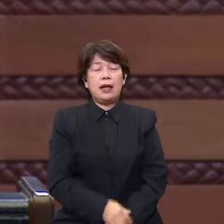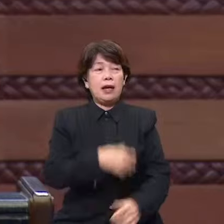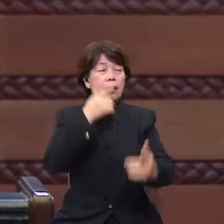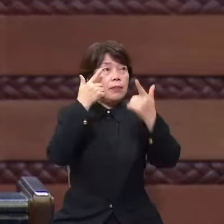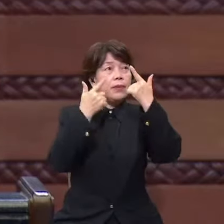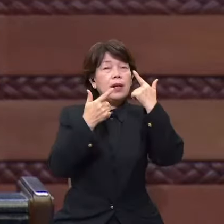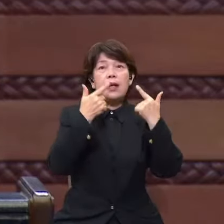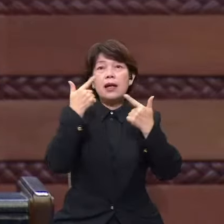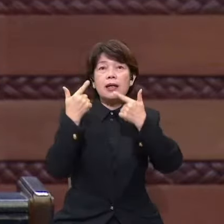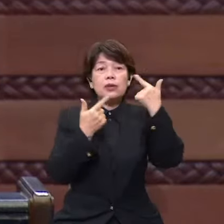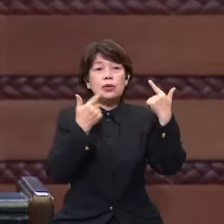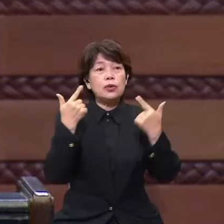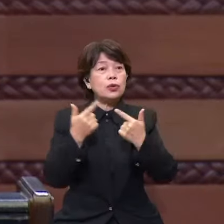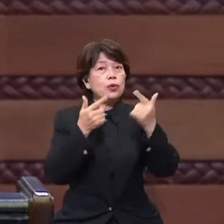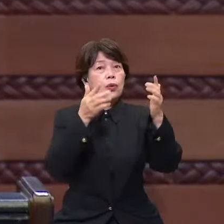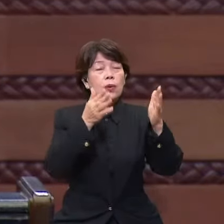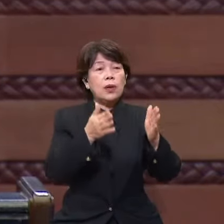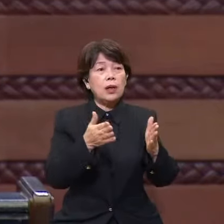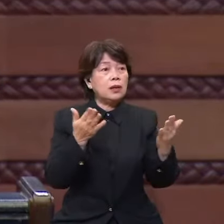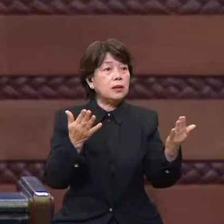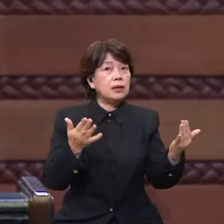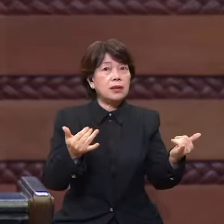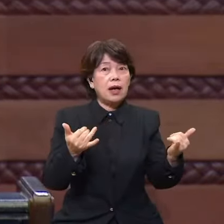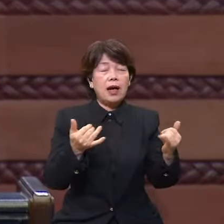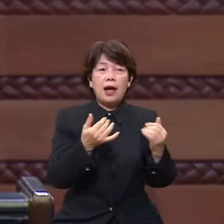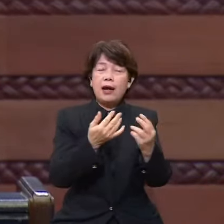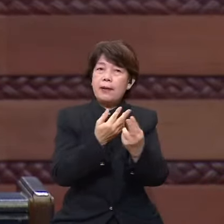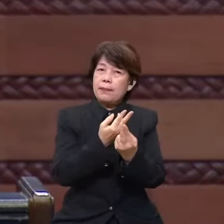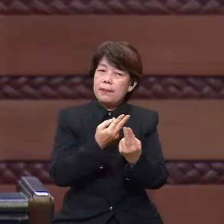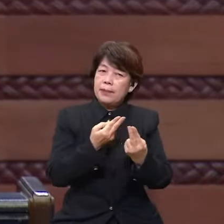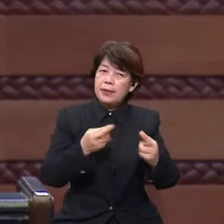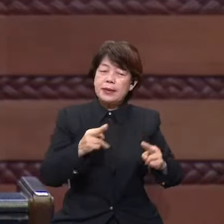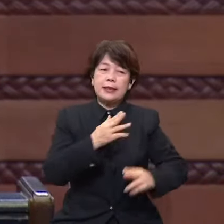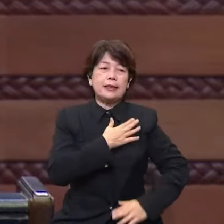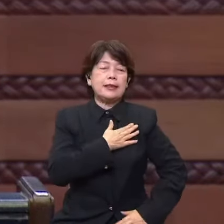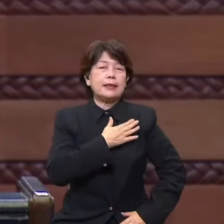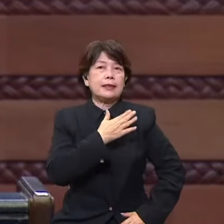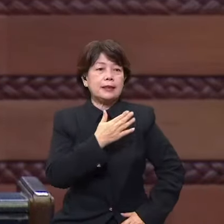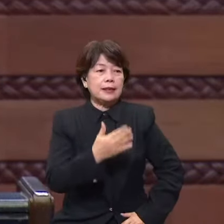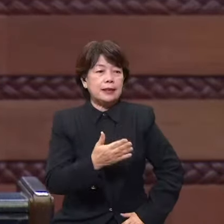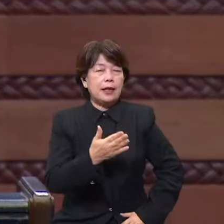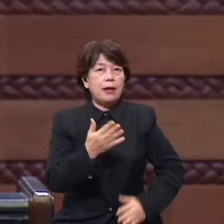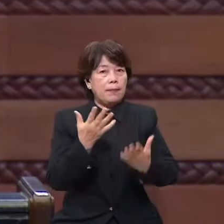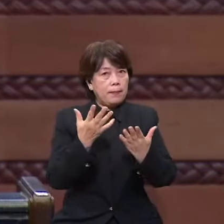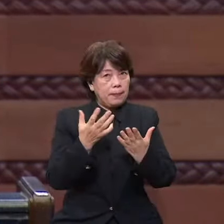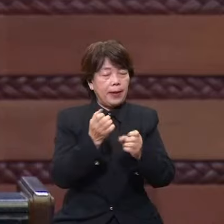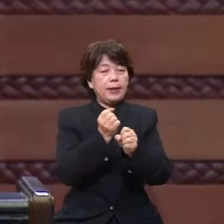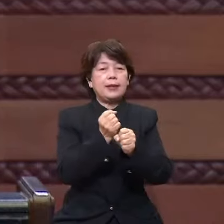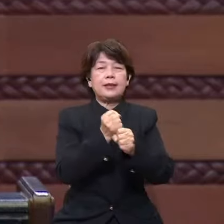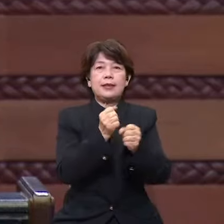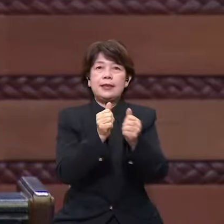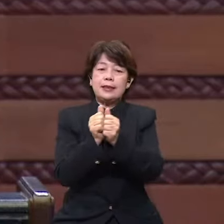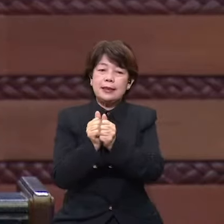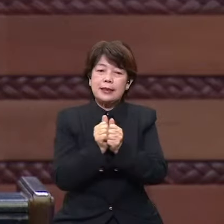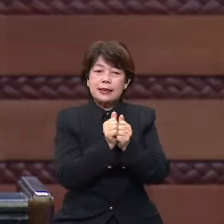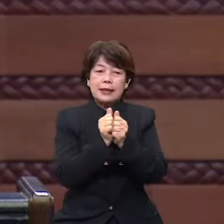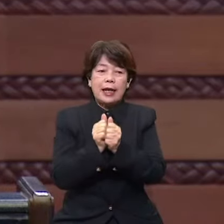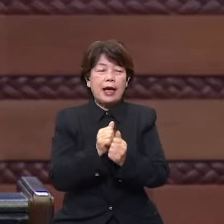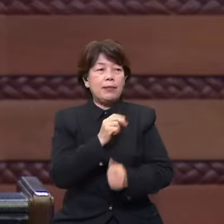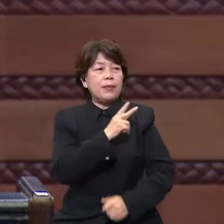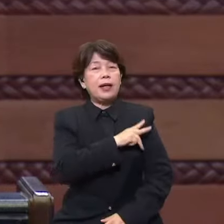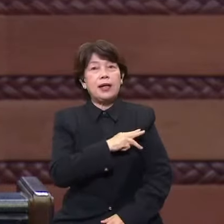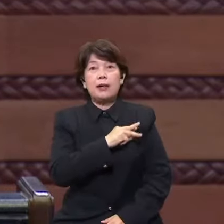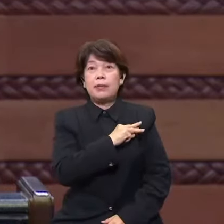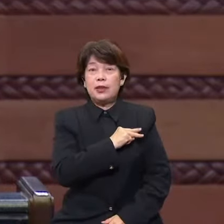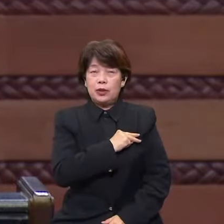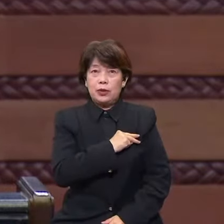dan Budaya, MOTEC sentiasa bersedia untuk bekerjasama dengan mana-mana kementerian